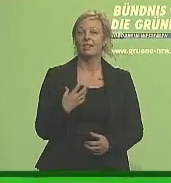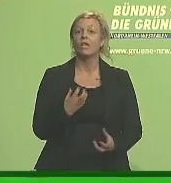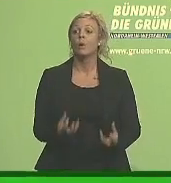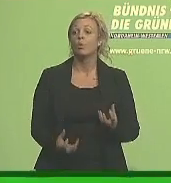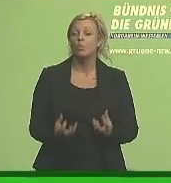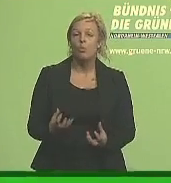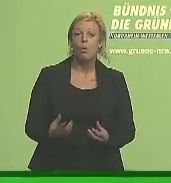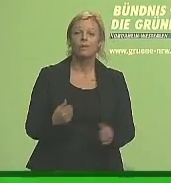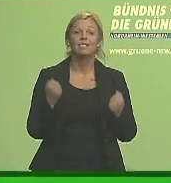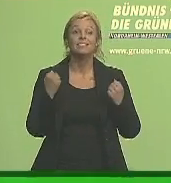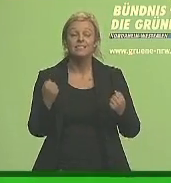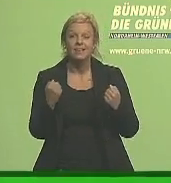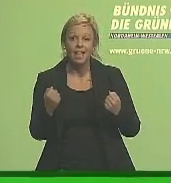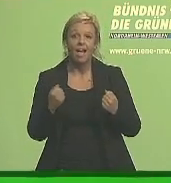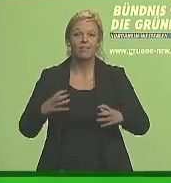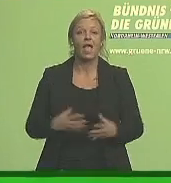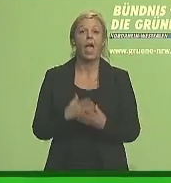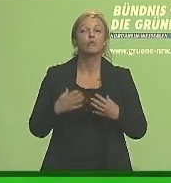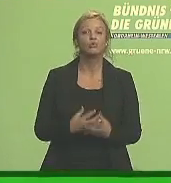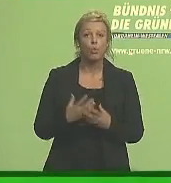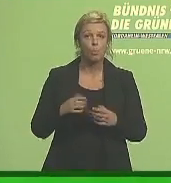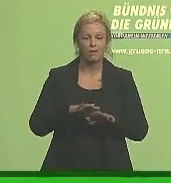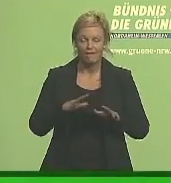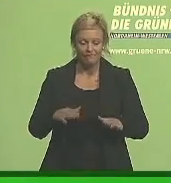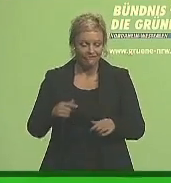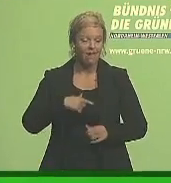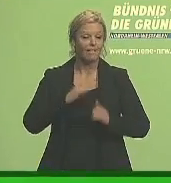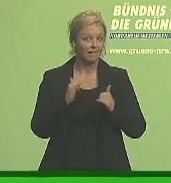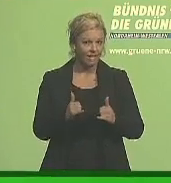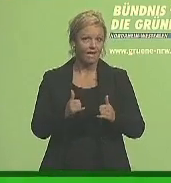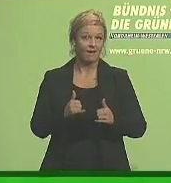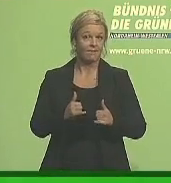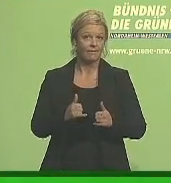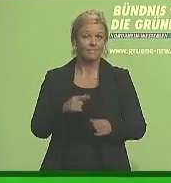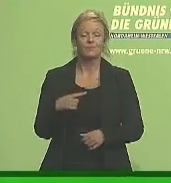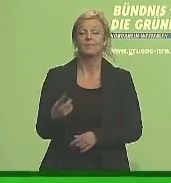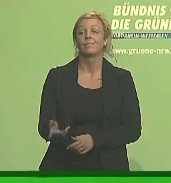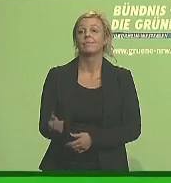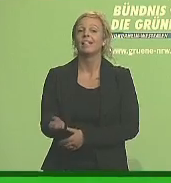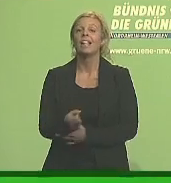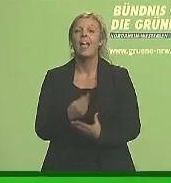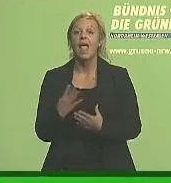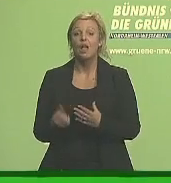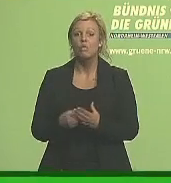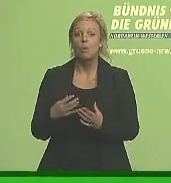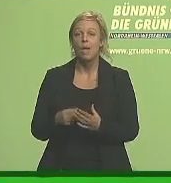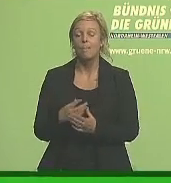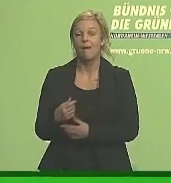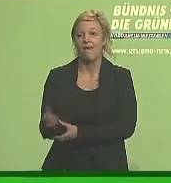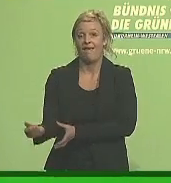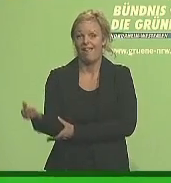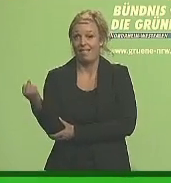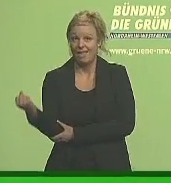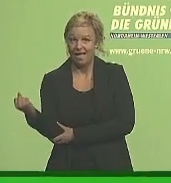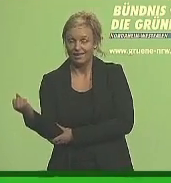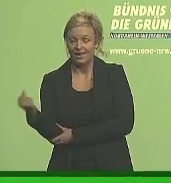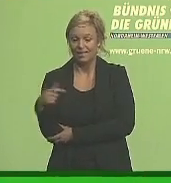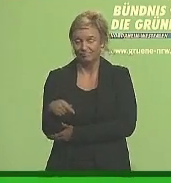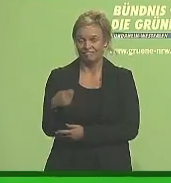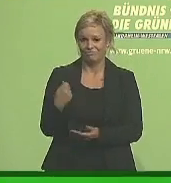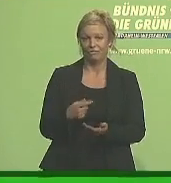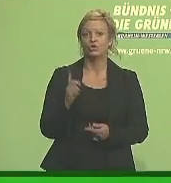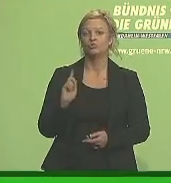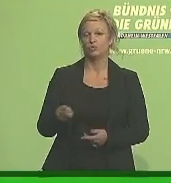der AKWs immer noch beschwören und behaupten, die erneuerbaren Energien wären an den Preissteigerungen schuld. Das sind diejenigen, die